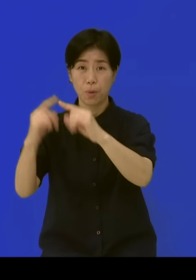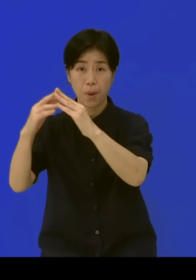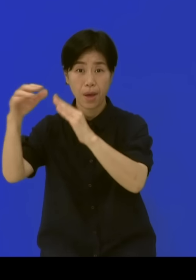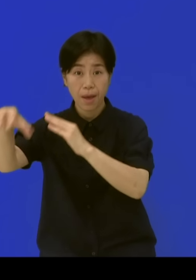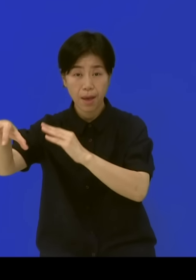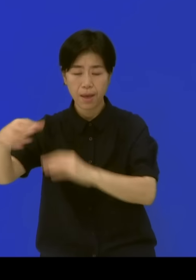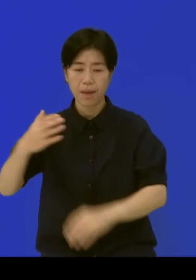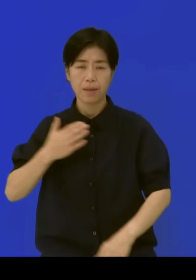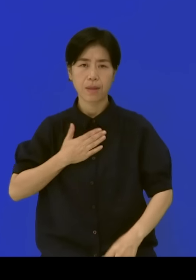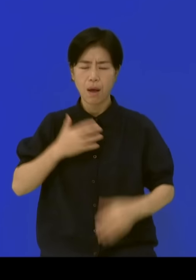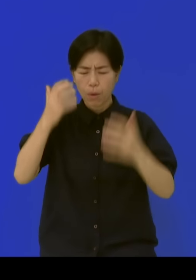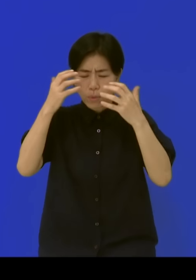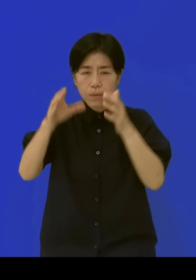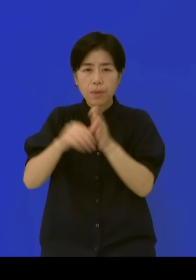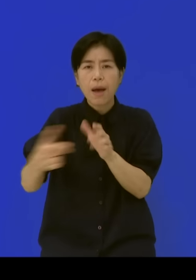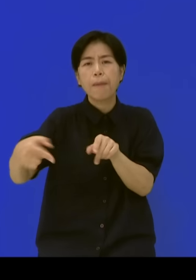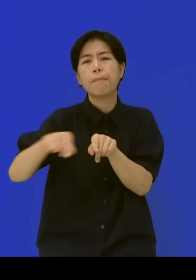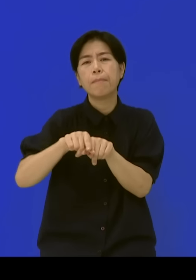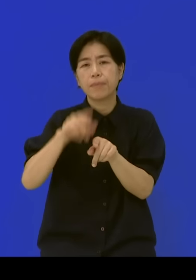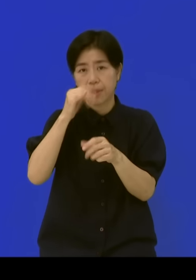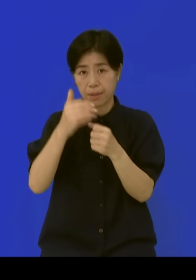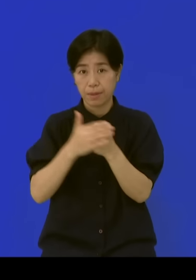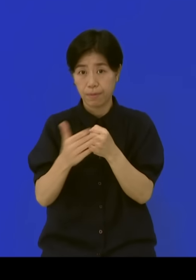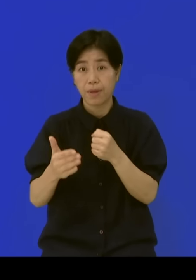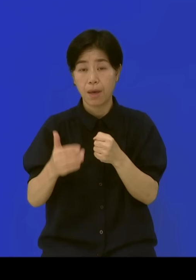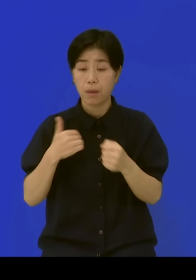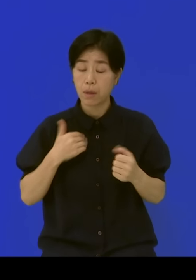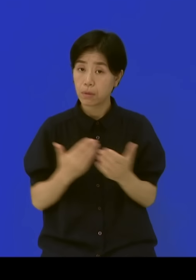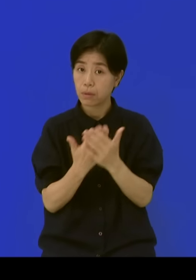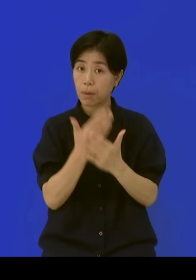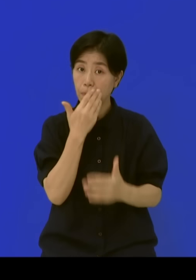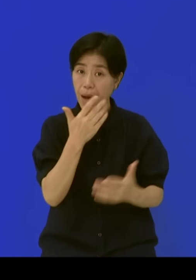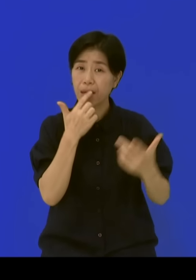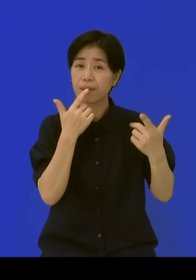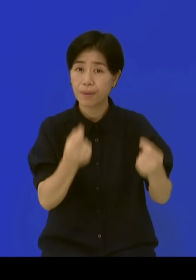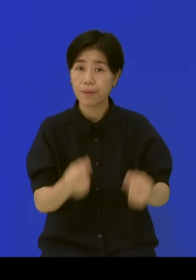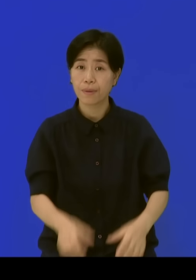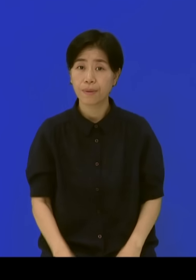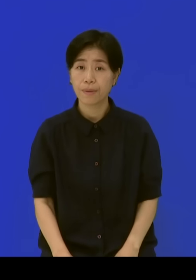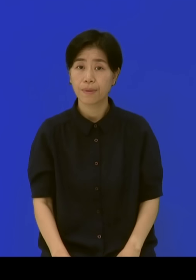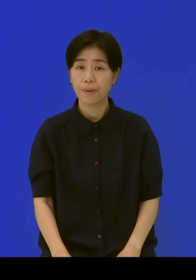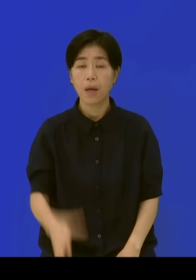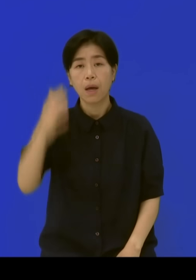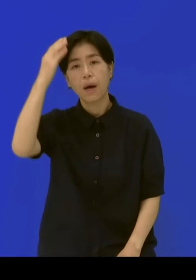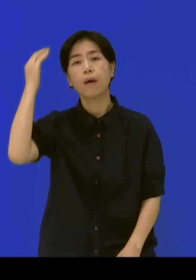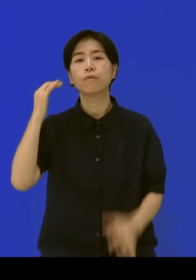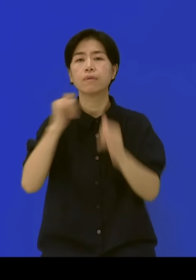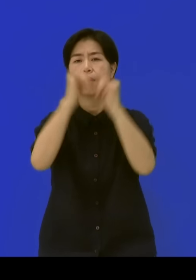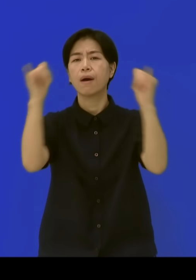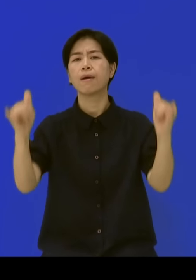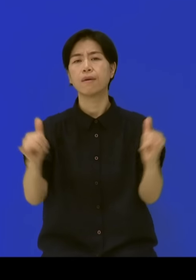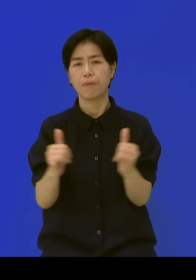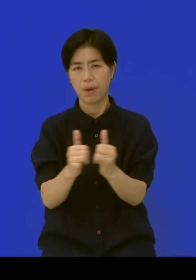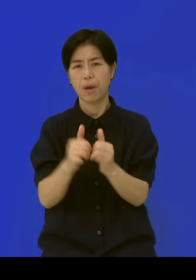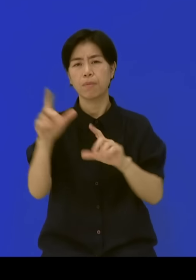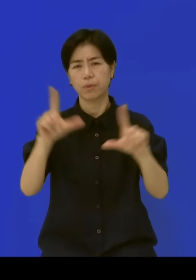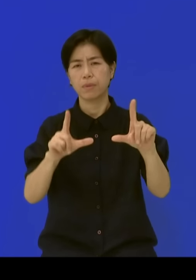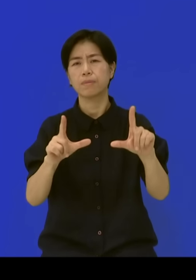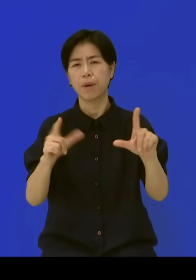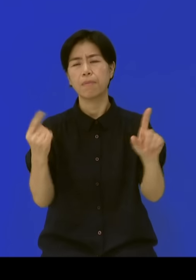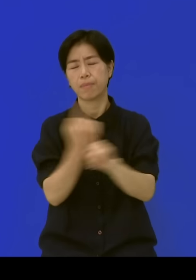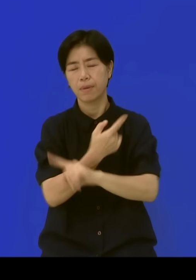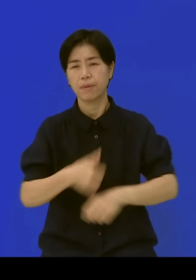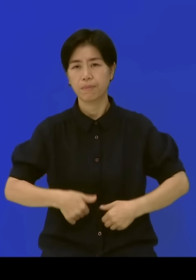해주었던 역할이었던 것처럼 우리 한국 사회 교회 공동체가 갖고 있는 사명일 수도 있겠다. 네. 그런 생각을